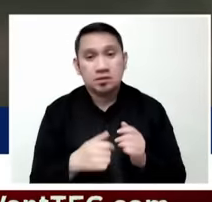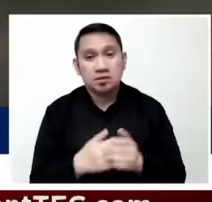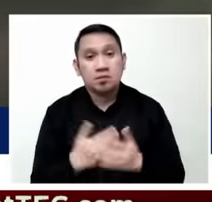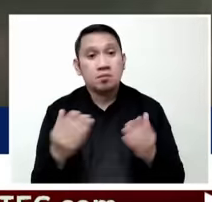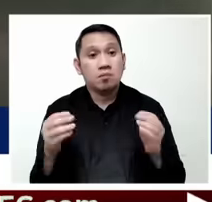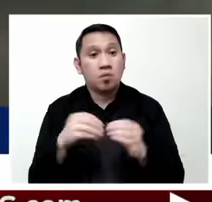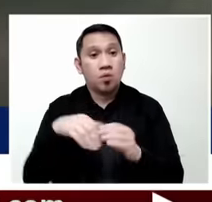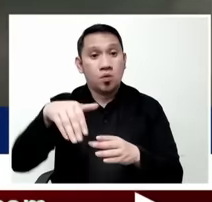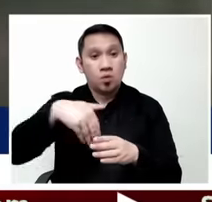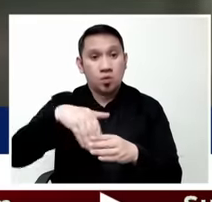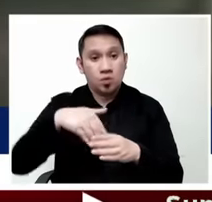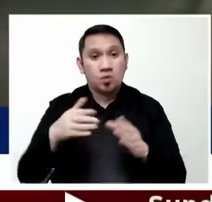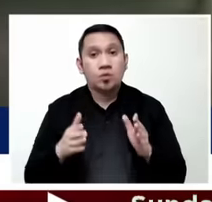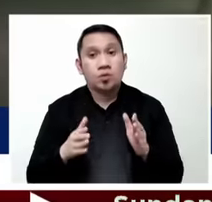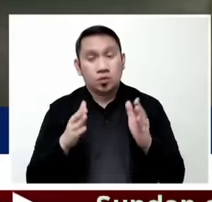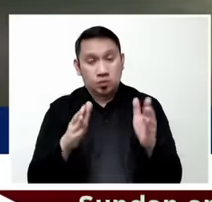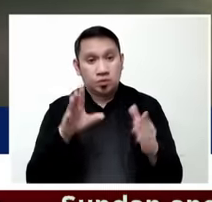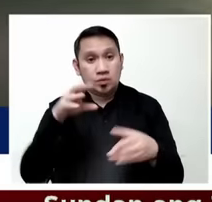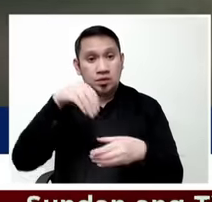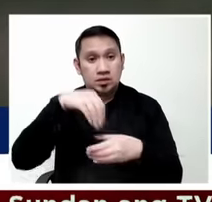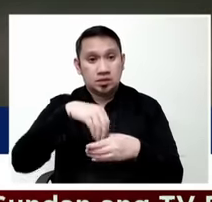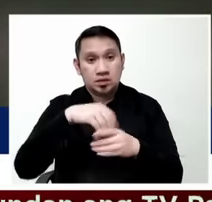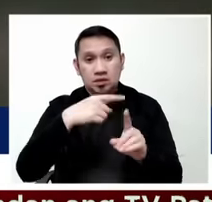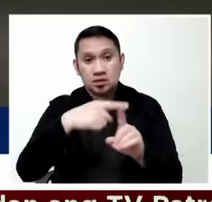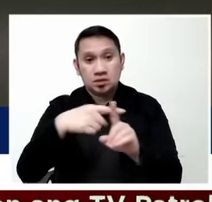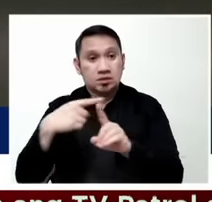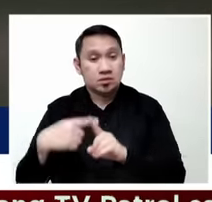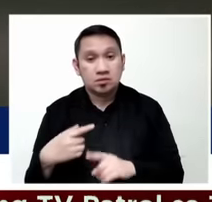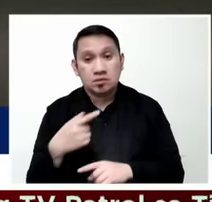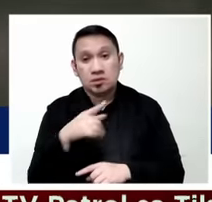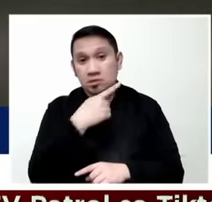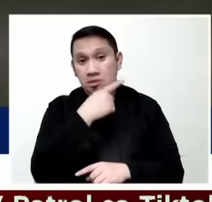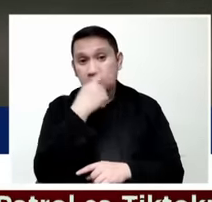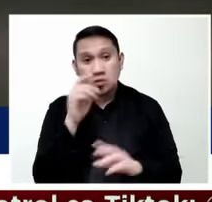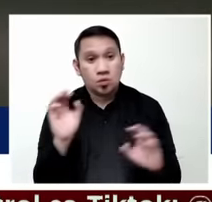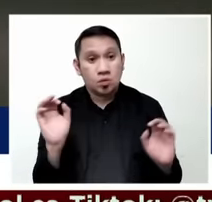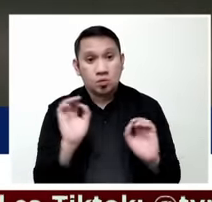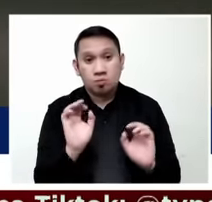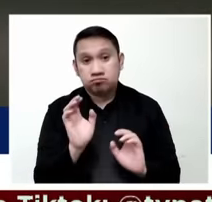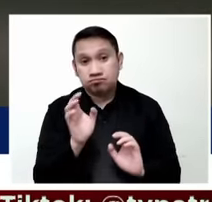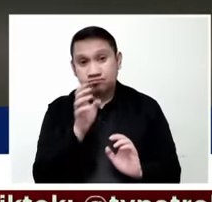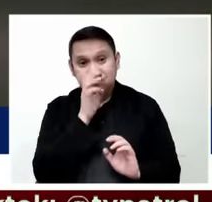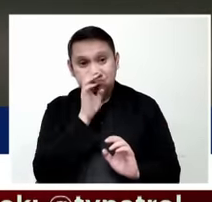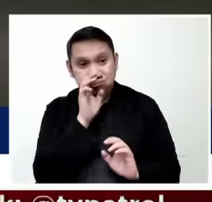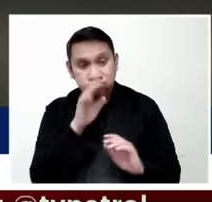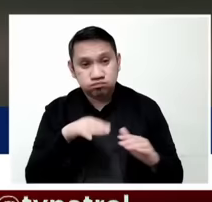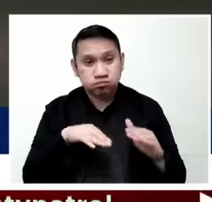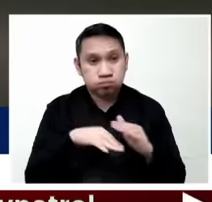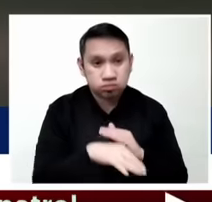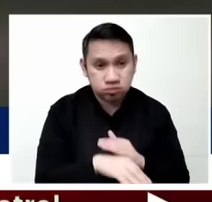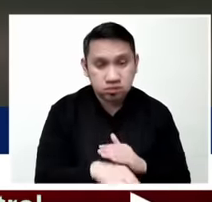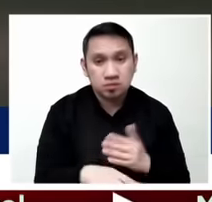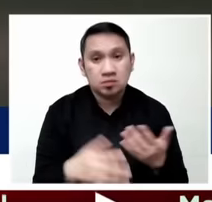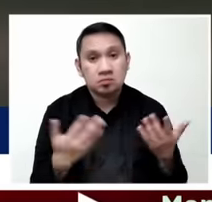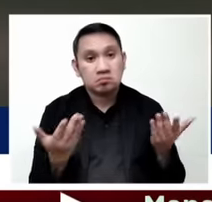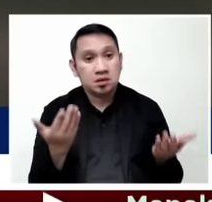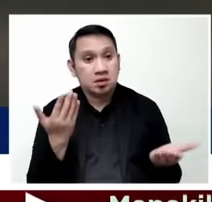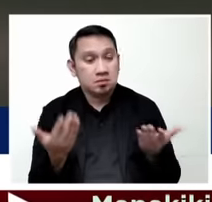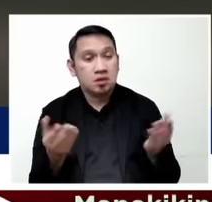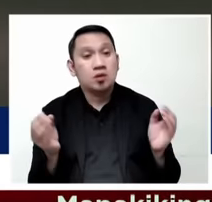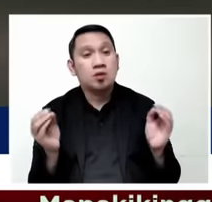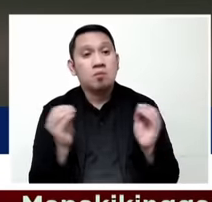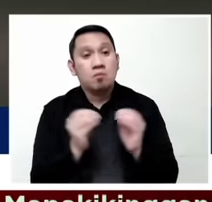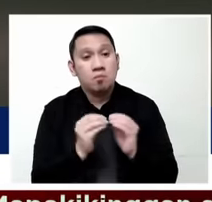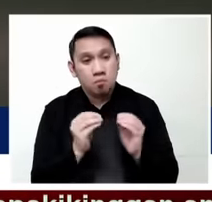mga daanan sa loob ng sementeryo. Pero dahil wala nang restriction sa pagbisita ngayon, ay inaasahan nilang balik sa dating kapal